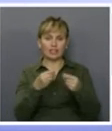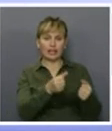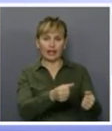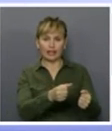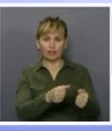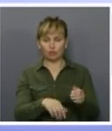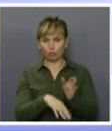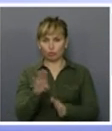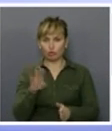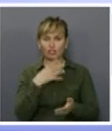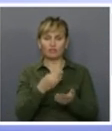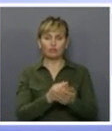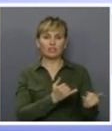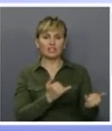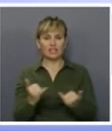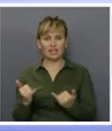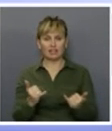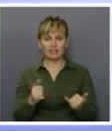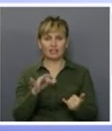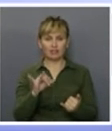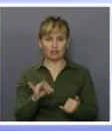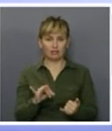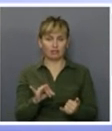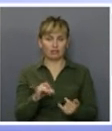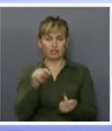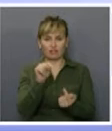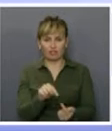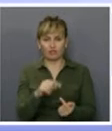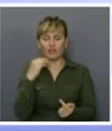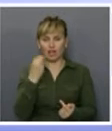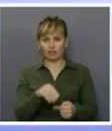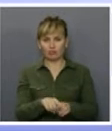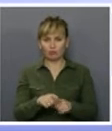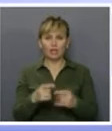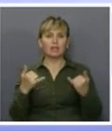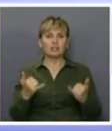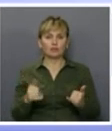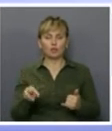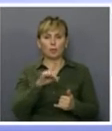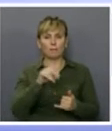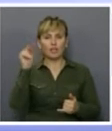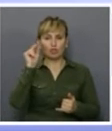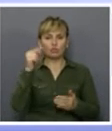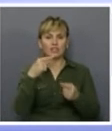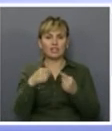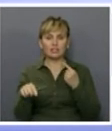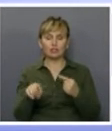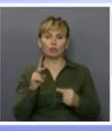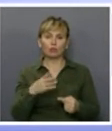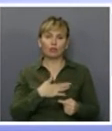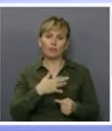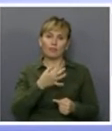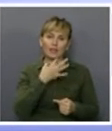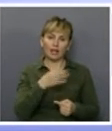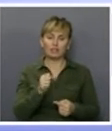товара улучшать свой сервис и, соответственно, качество своих товаров. Сегодня мы научились различать, кто нам нравится, кто